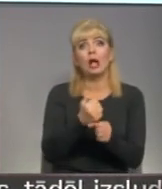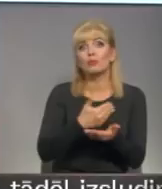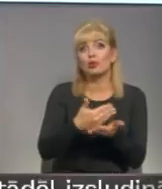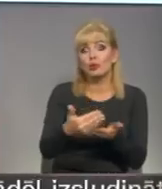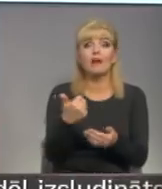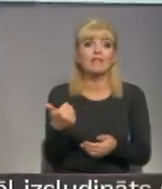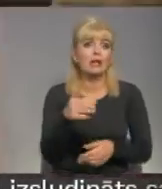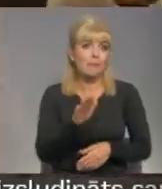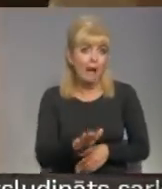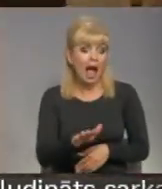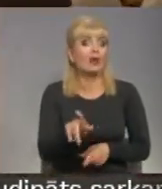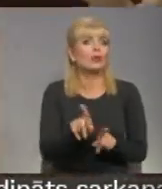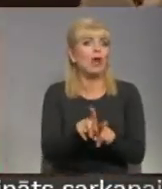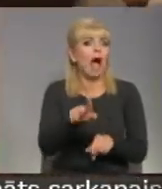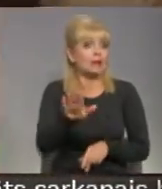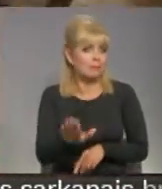kolēģi.